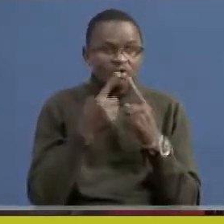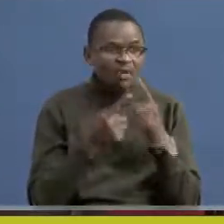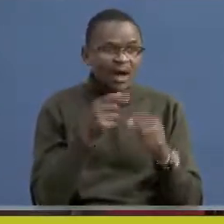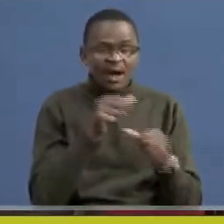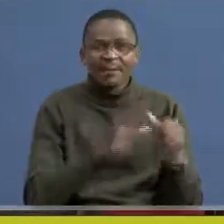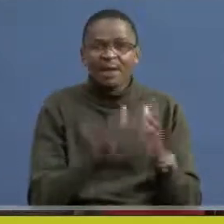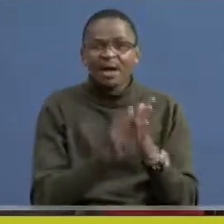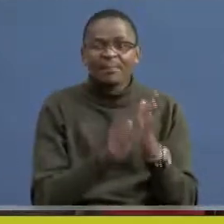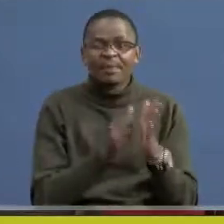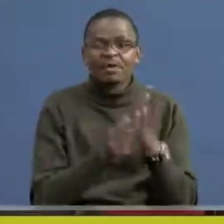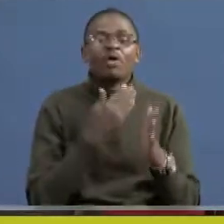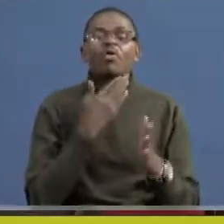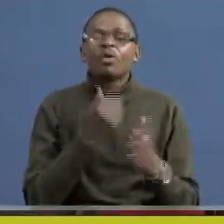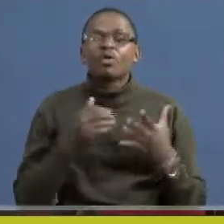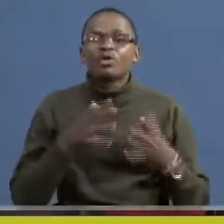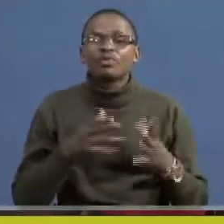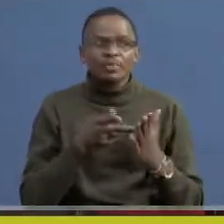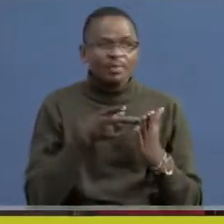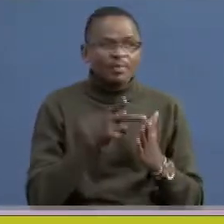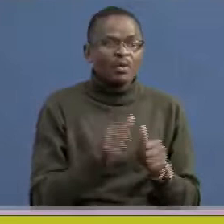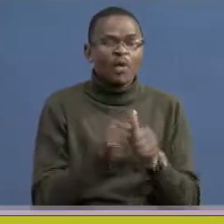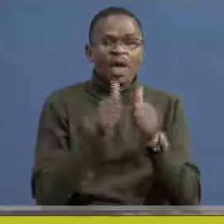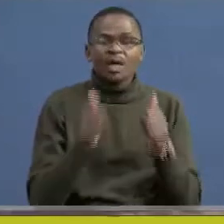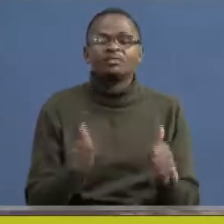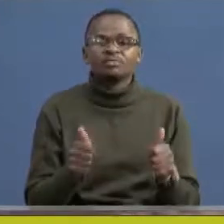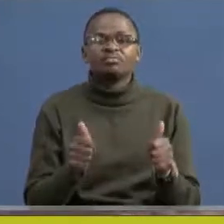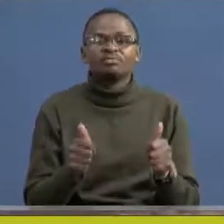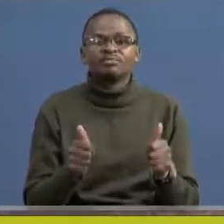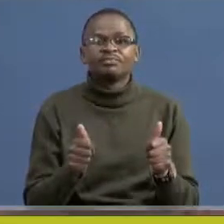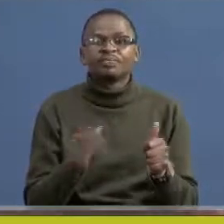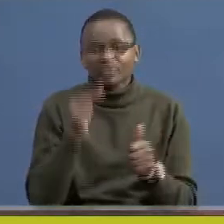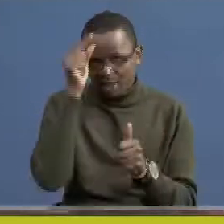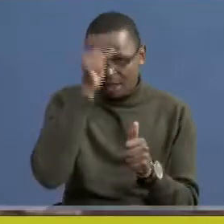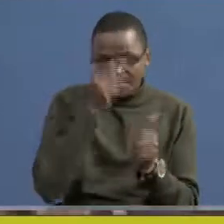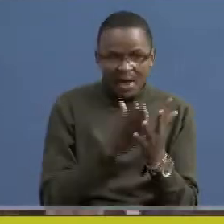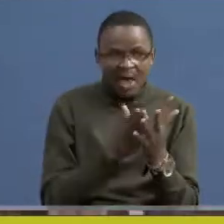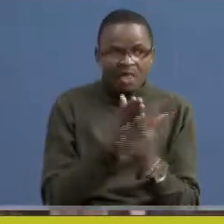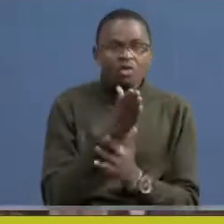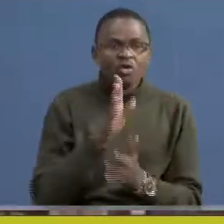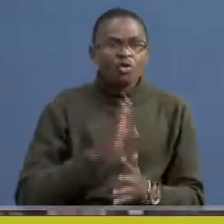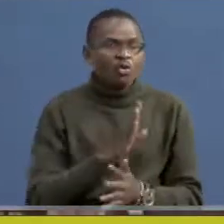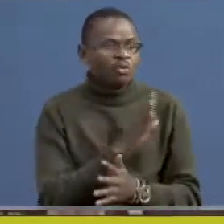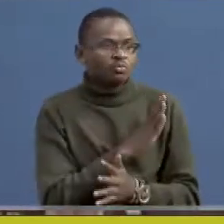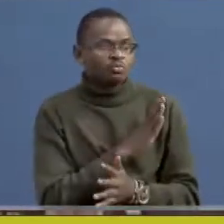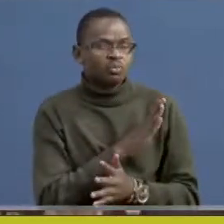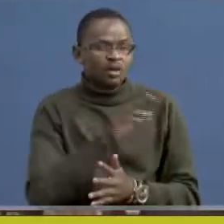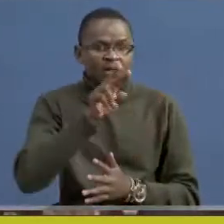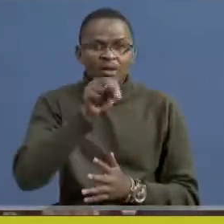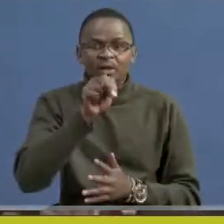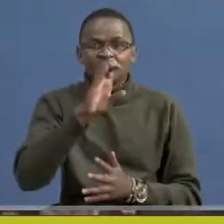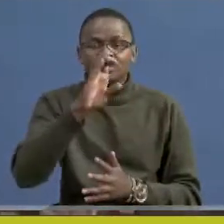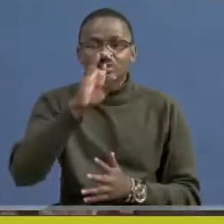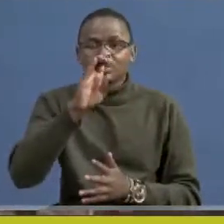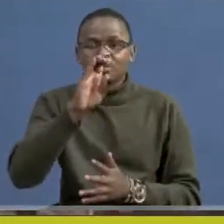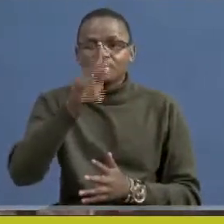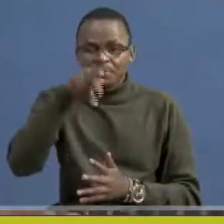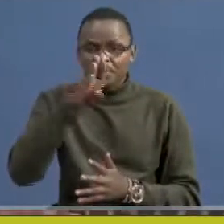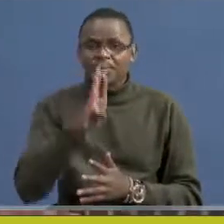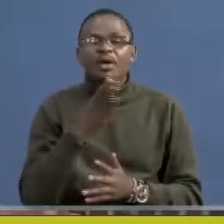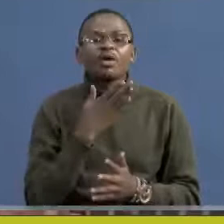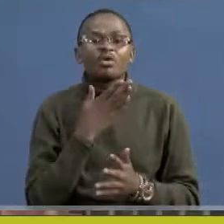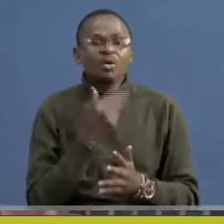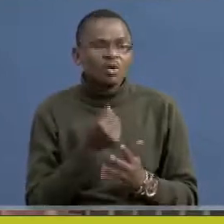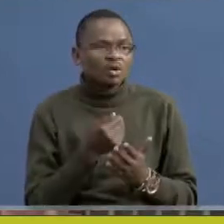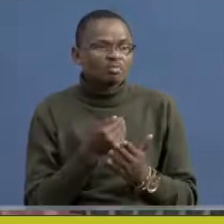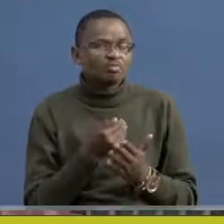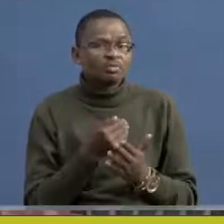mahindi na tunataka watu walipwe vizuri. Serikali kupitia kwa bodi ya nafaka nchini NCPB inanuia kununua